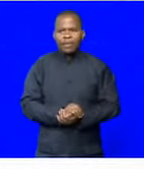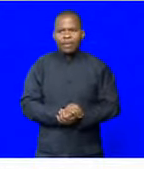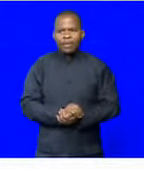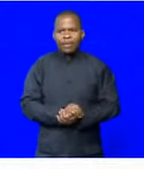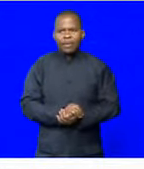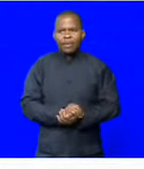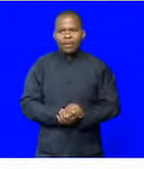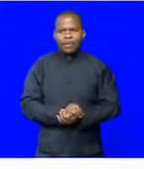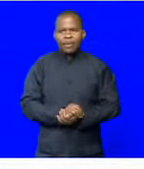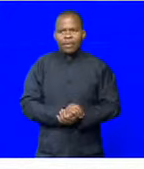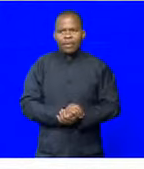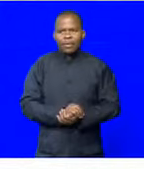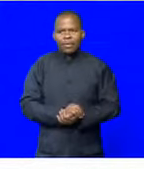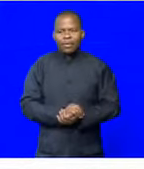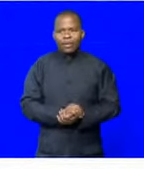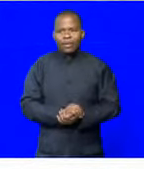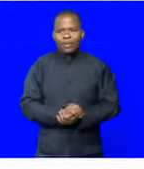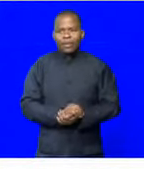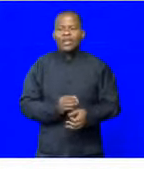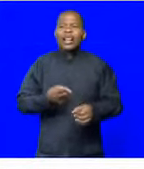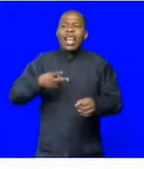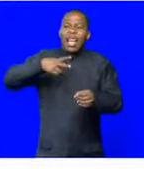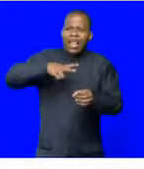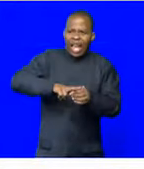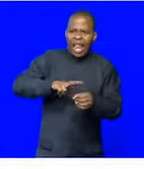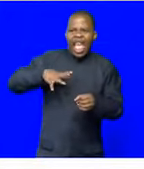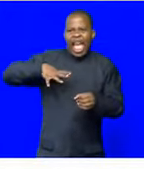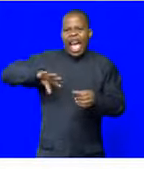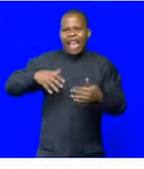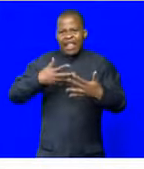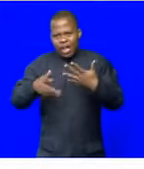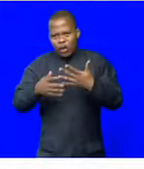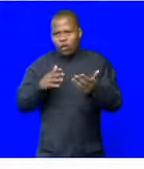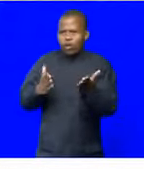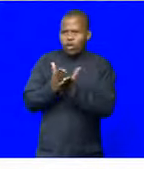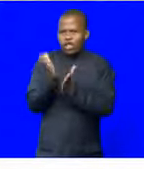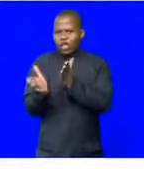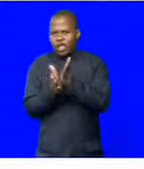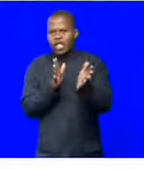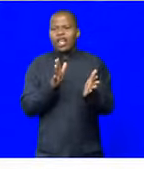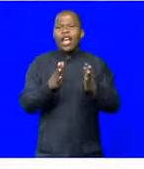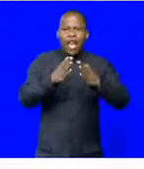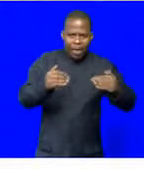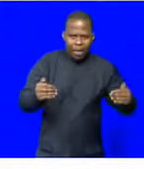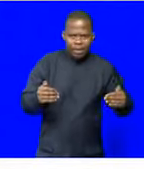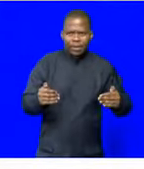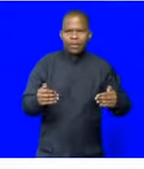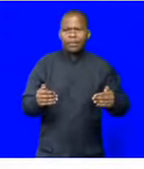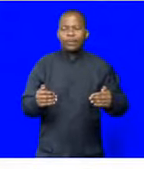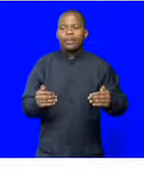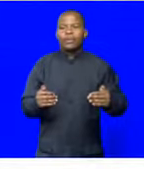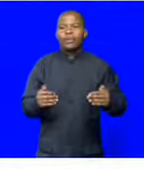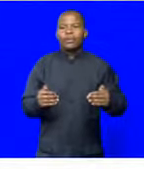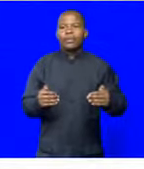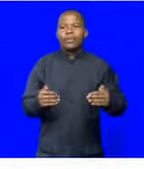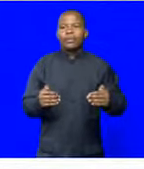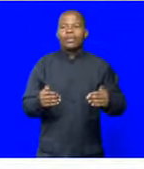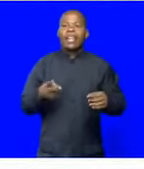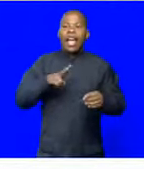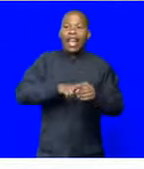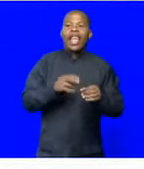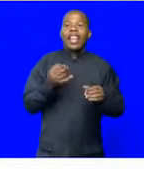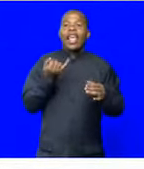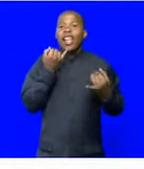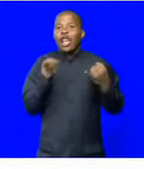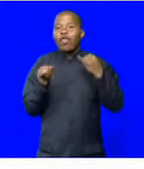sizokhuluma as the week goes on ukhona nje lengakangikuphathe kahle kwanyana. I know, no, that one is private. Ngicabanga